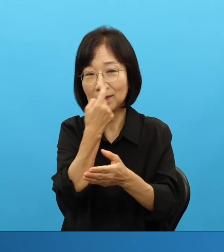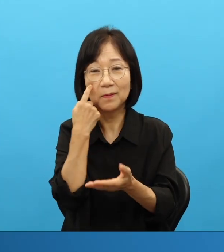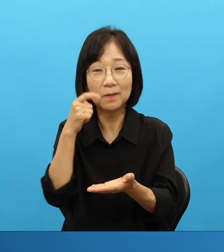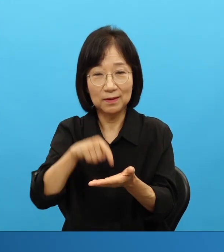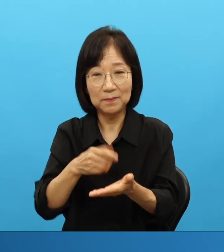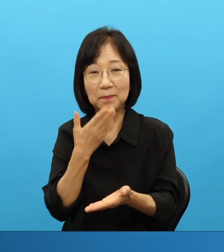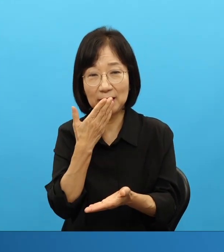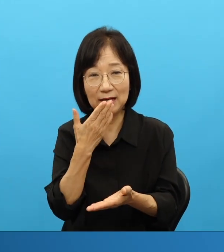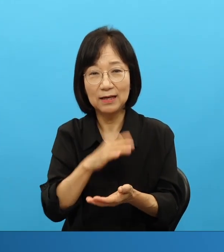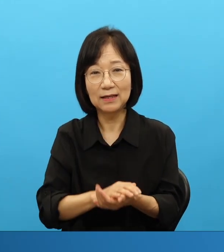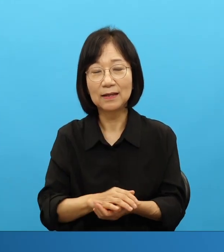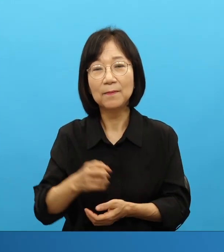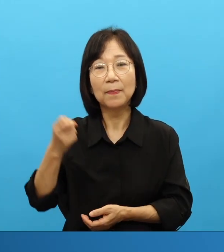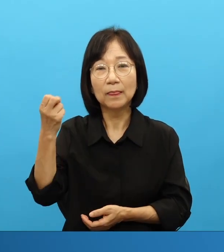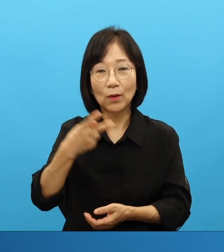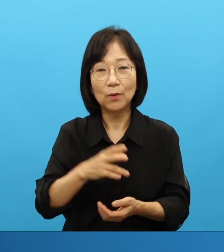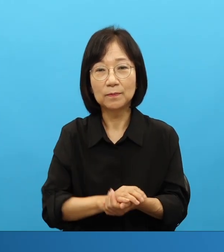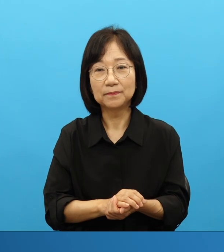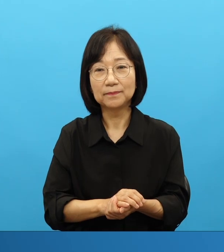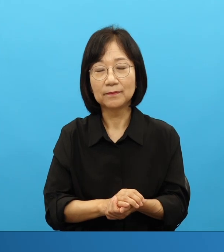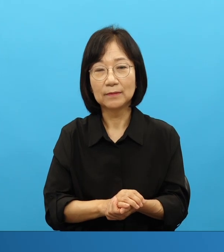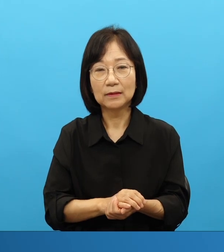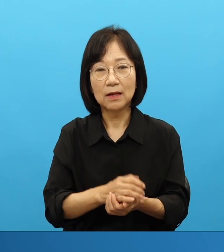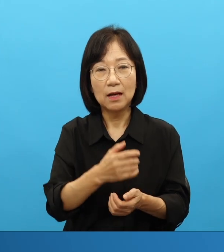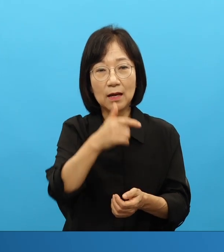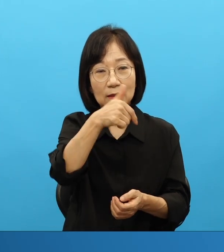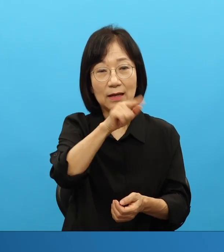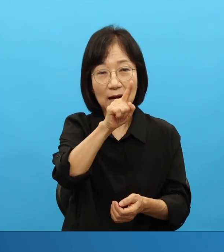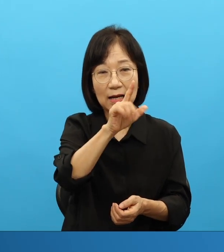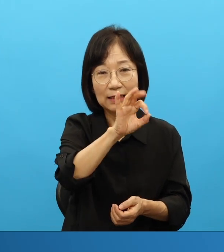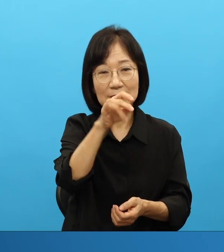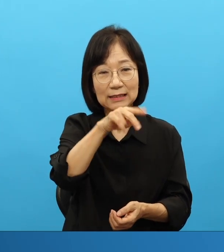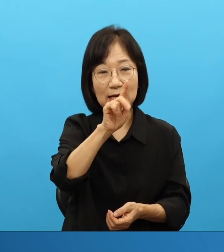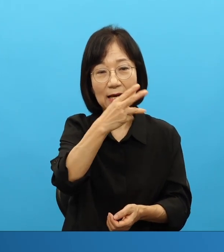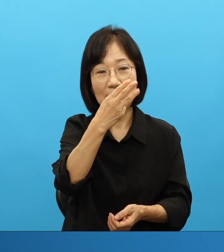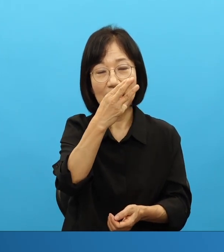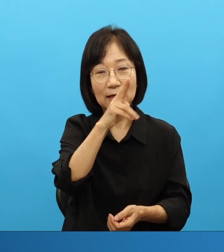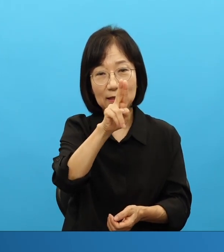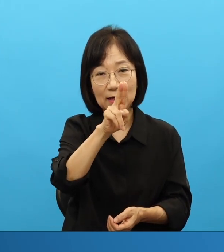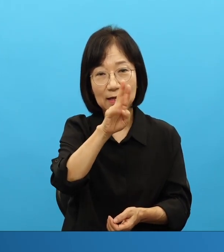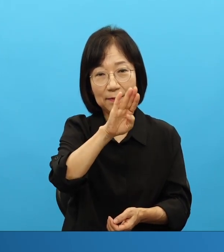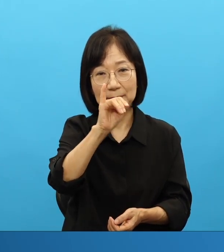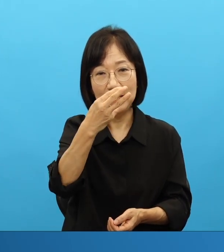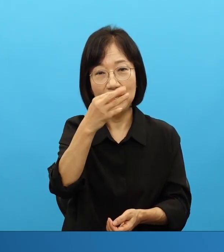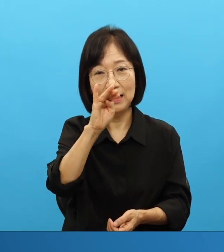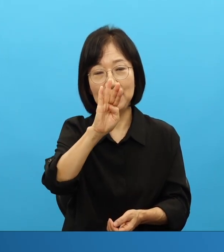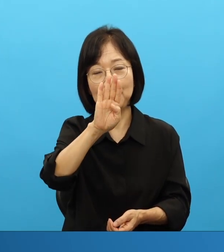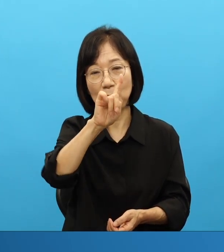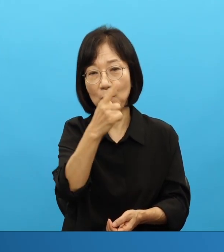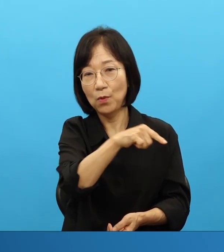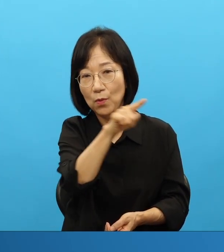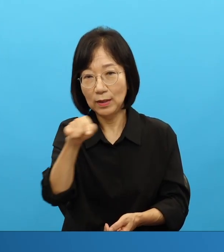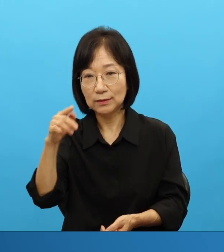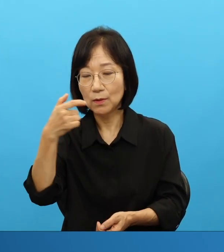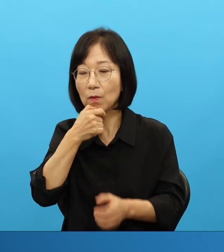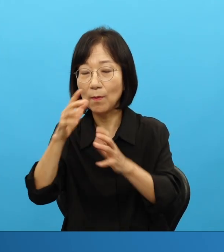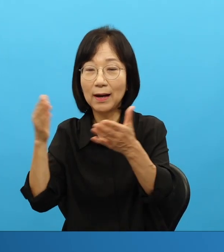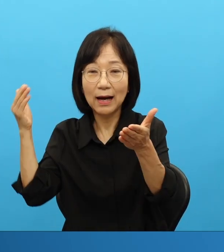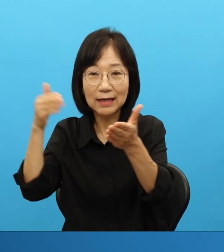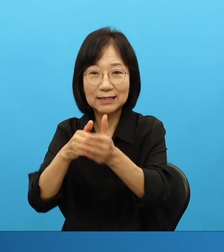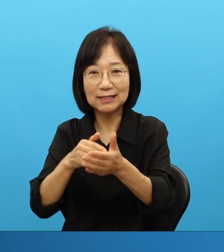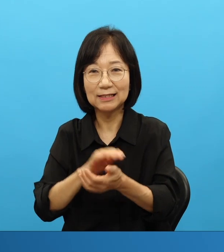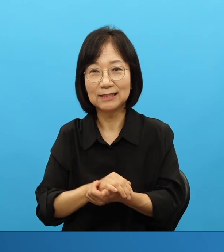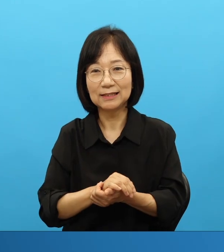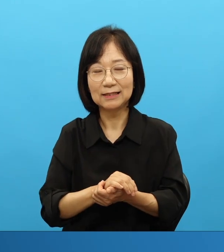또 렘넌트 운동사 가이사랴 빌립보에서 로마까지가 영어, 일본어, 한어, 프랑스어 4개 언어로